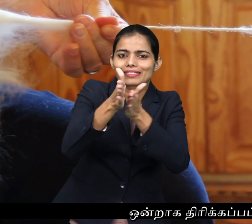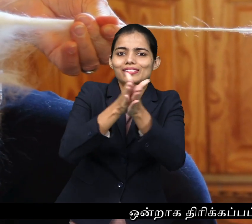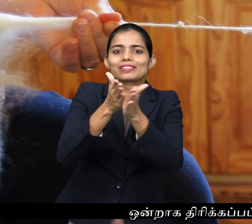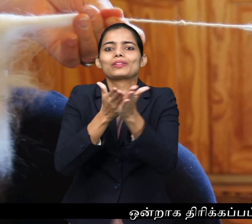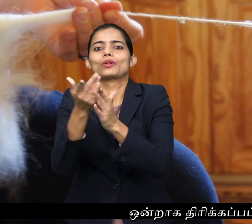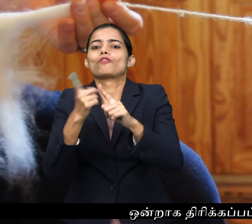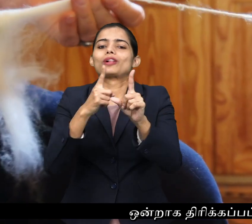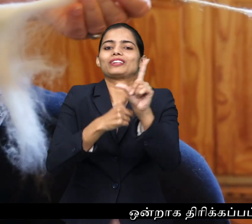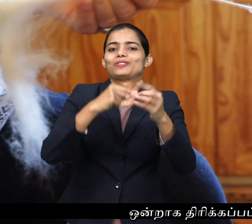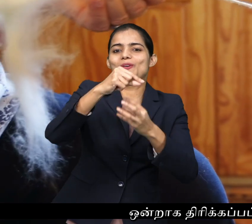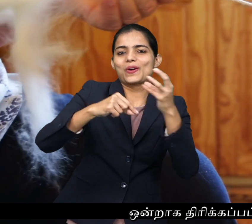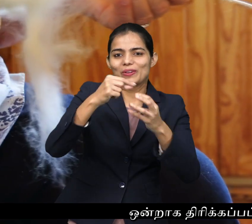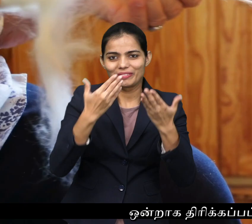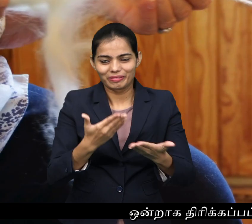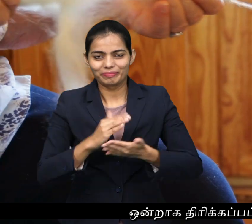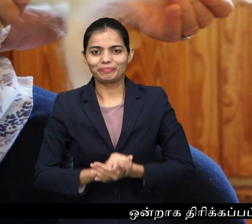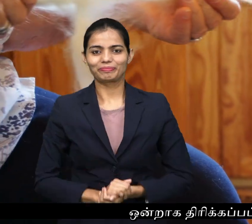நூலை உருவாக்குகின்றன.